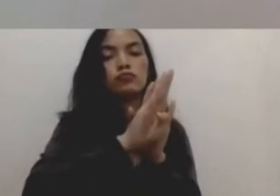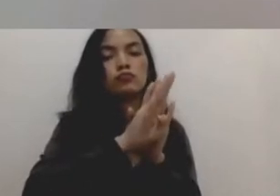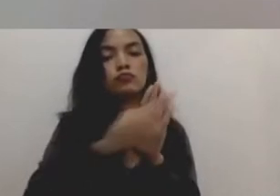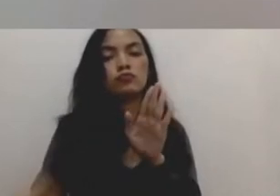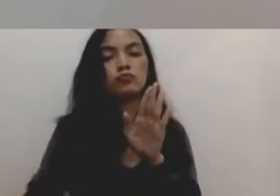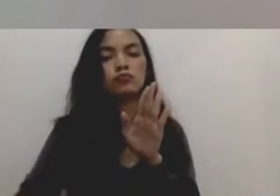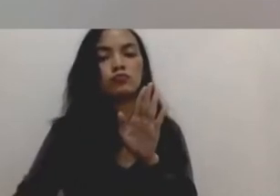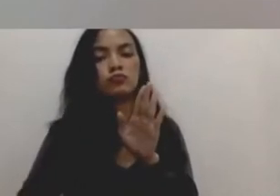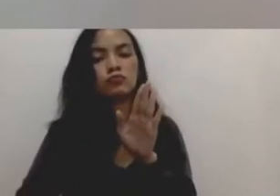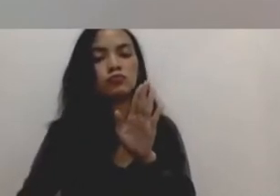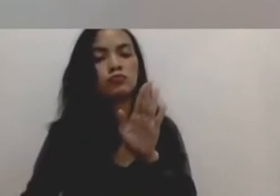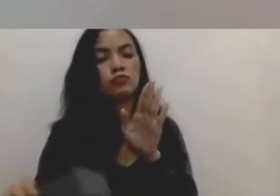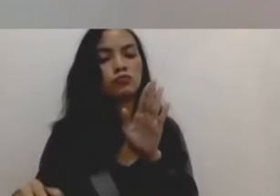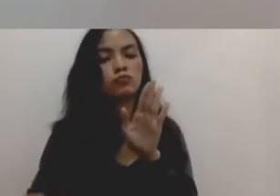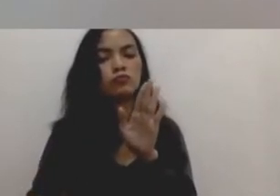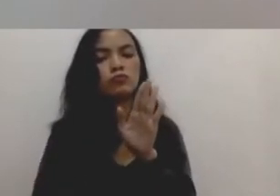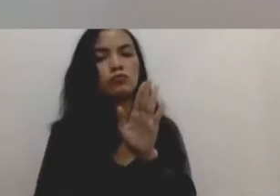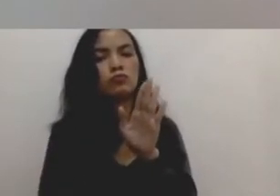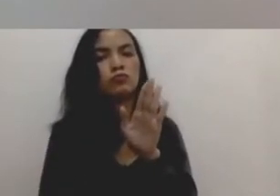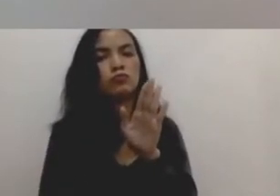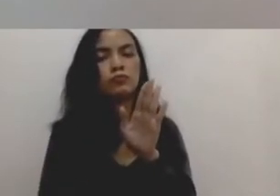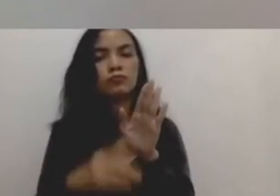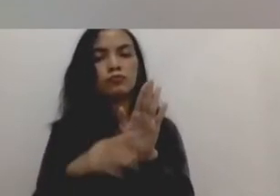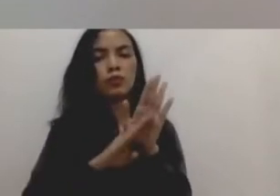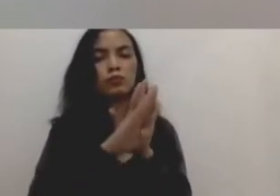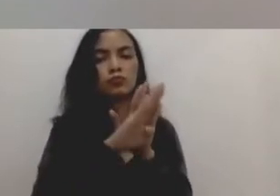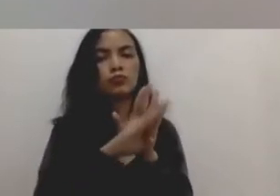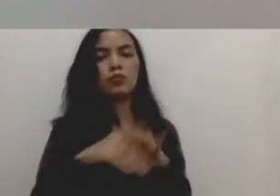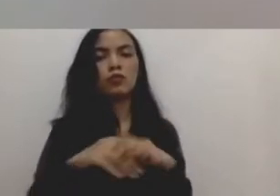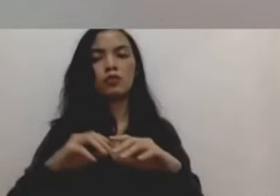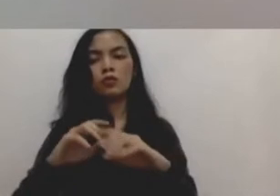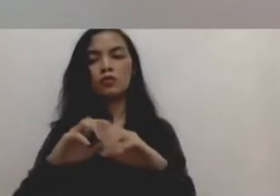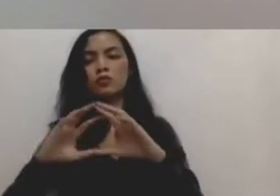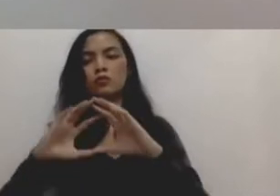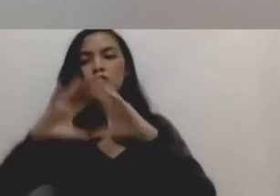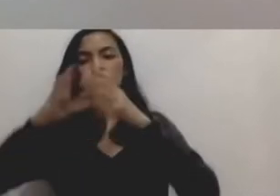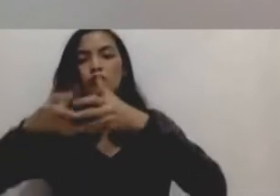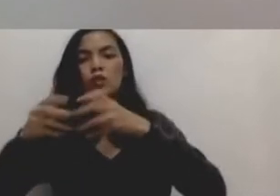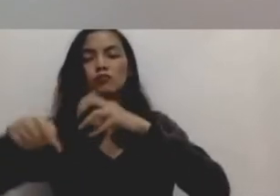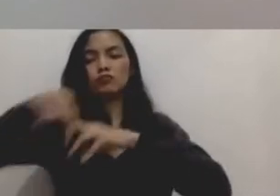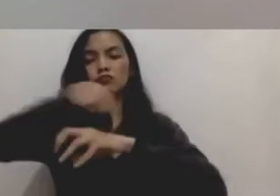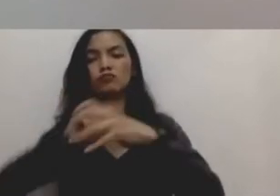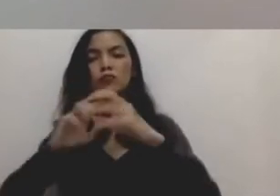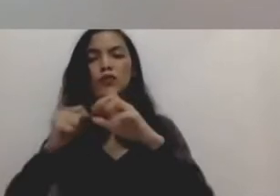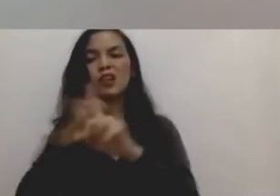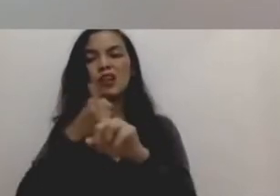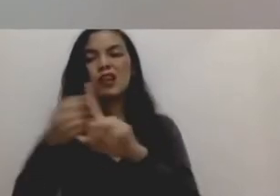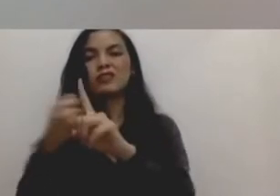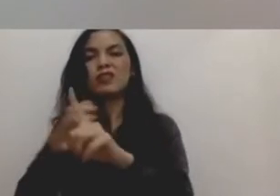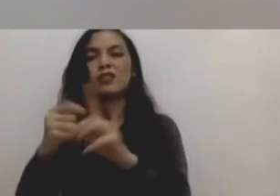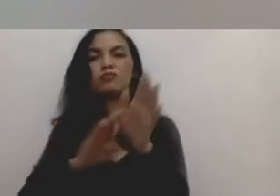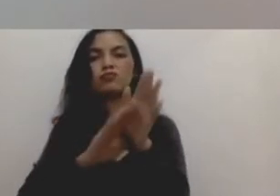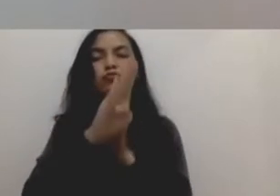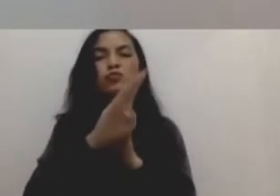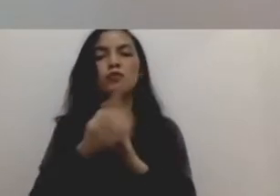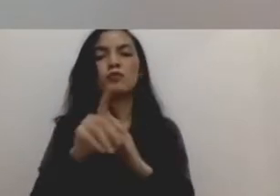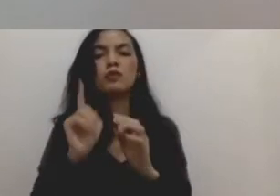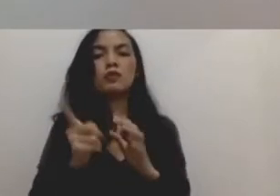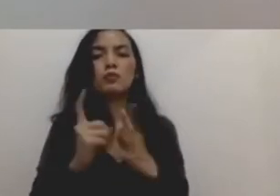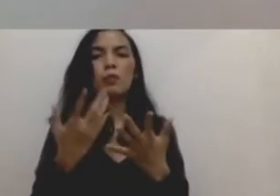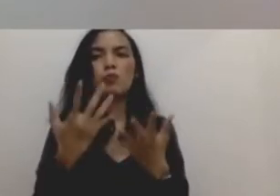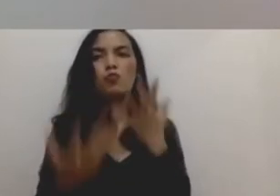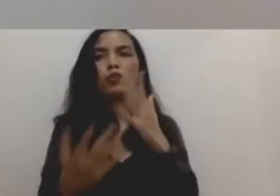meningkat di seluruh dunia. Sebagian besar disebabkan oleh stres karena adanya lockdown